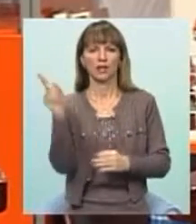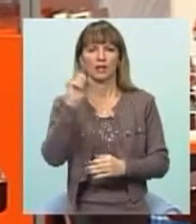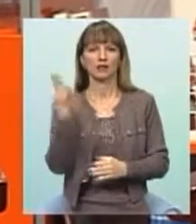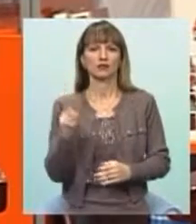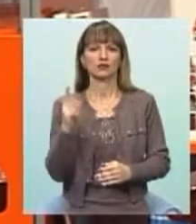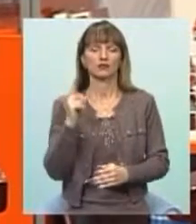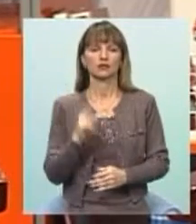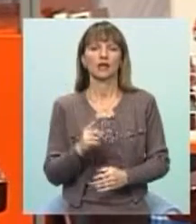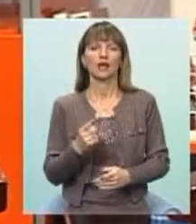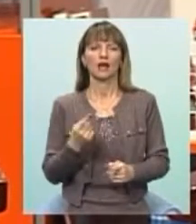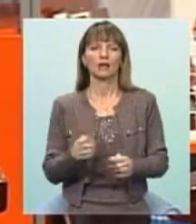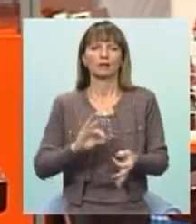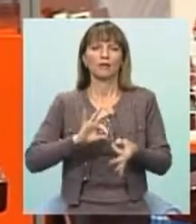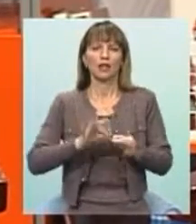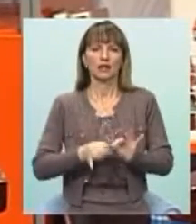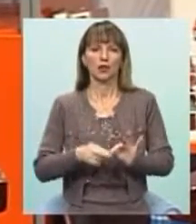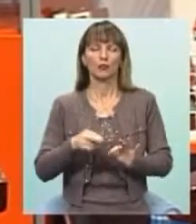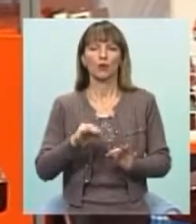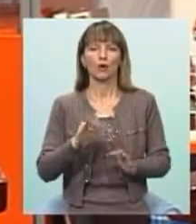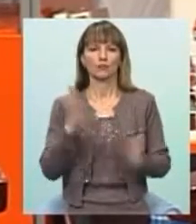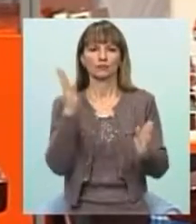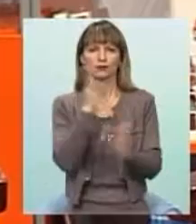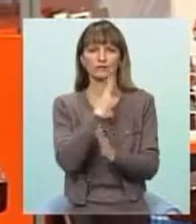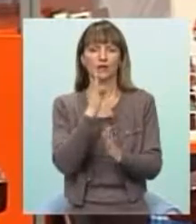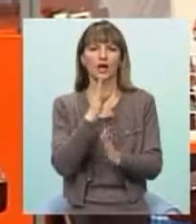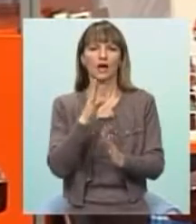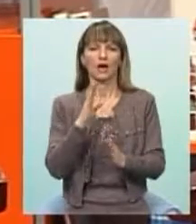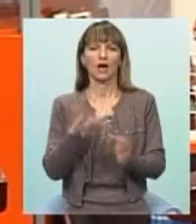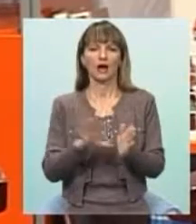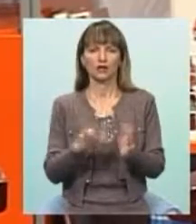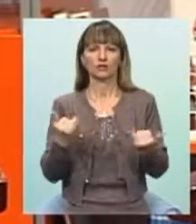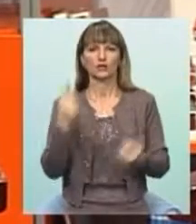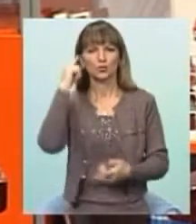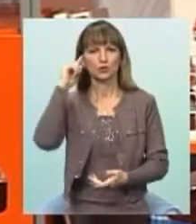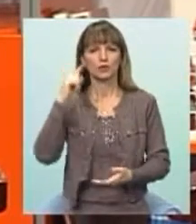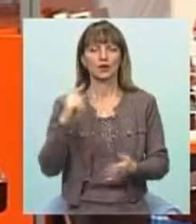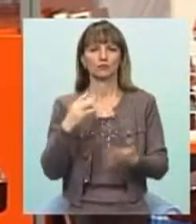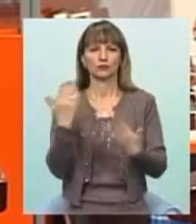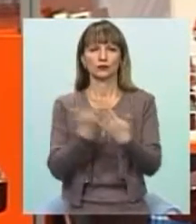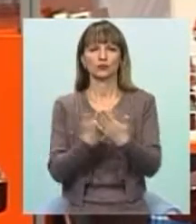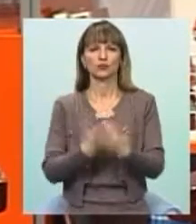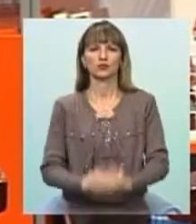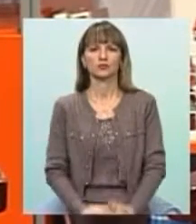а детально про атмосферну електрику ми зараз дізнаємося з наступного сюжету.